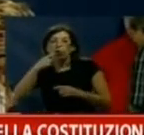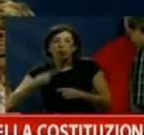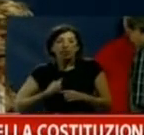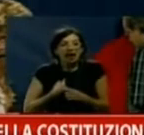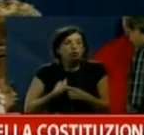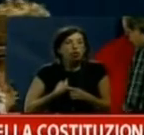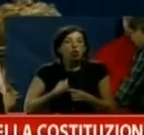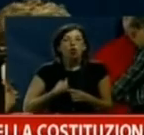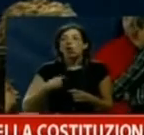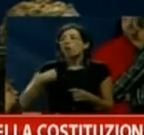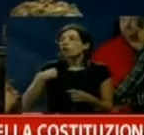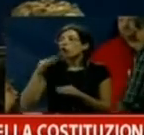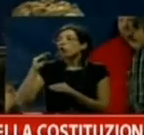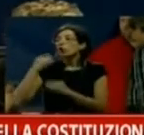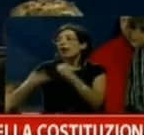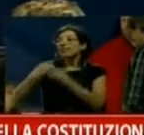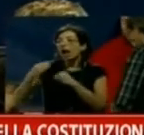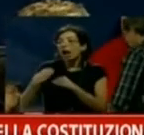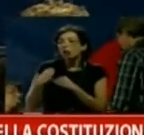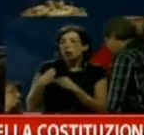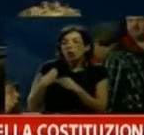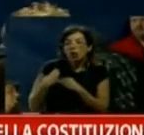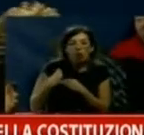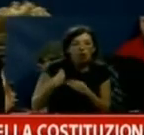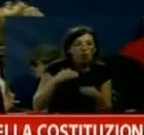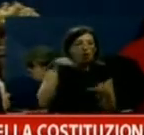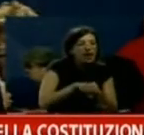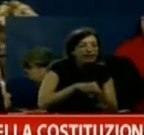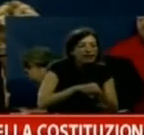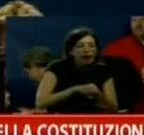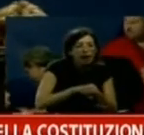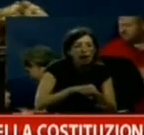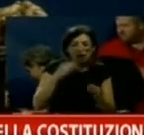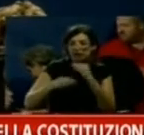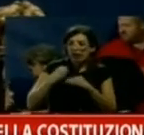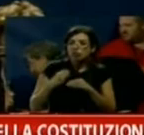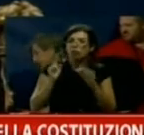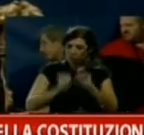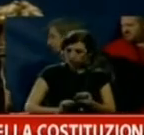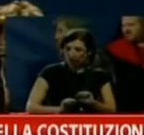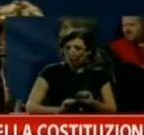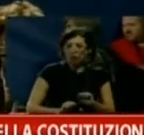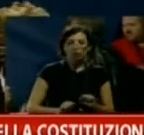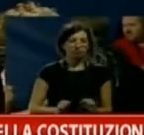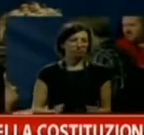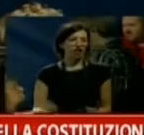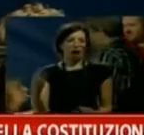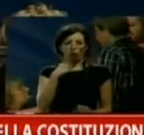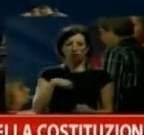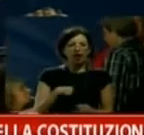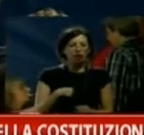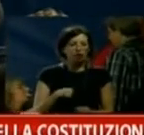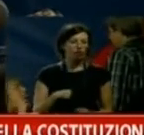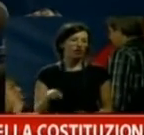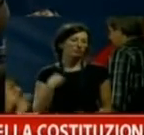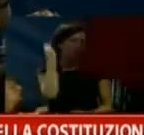prima di mandare in giro la lettera? Questi sono atteggiamenti puerili, devo dire. I bambini che